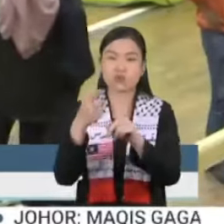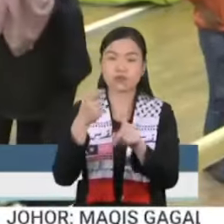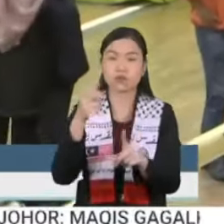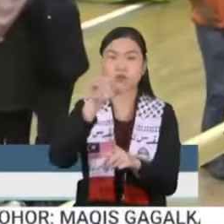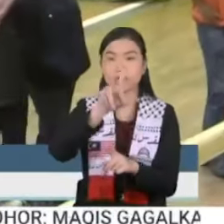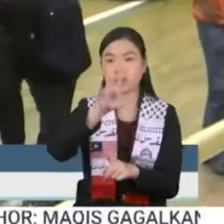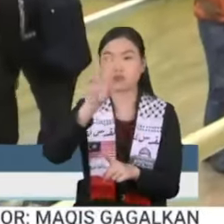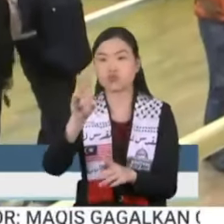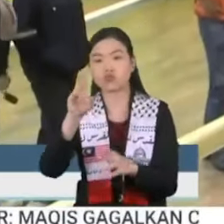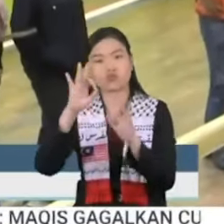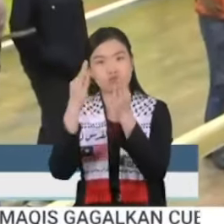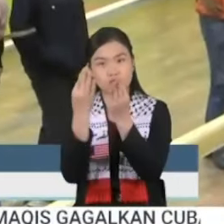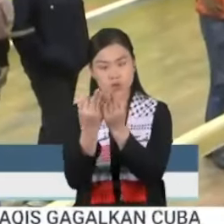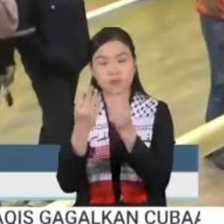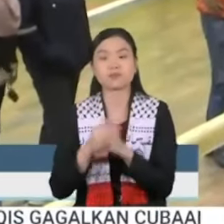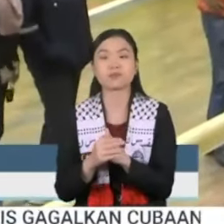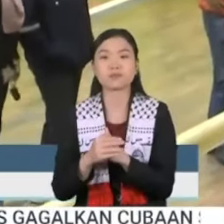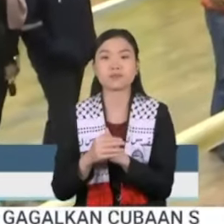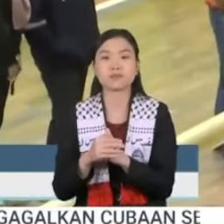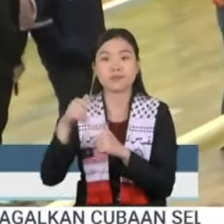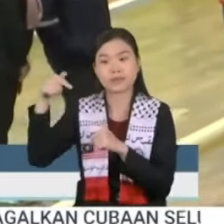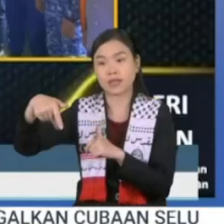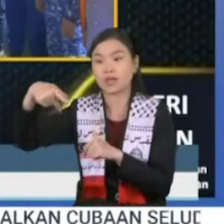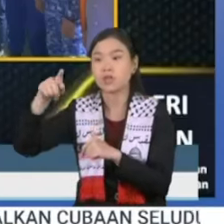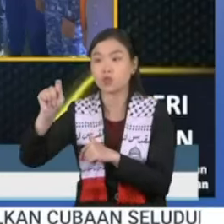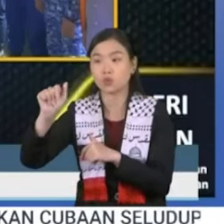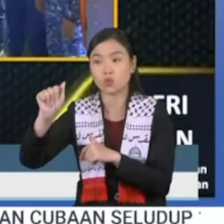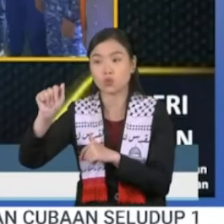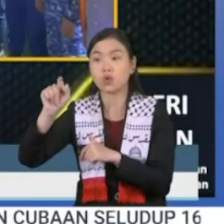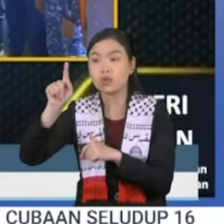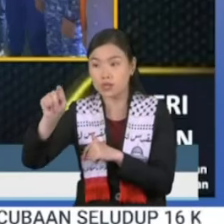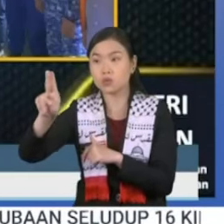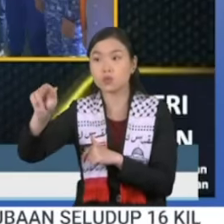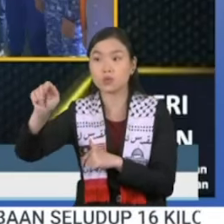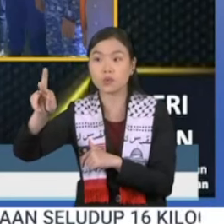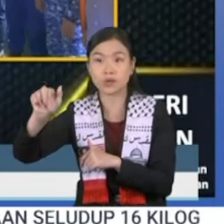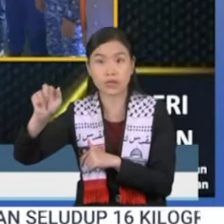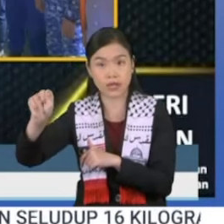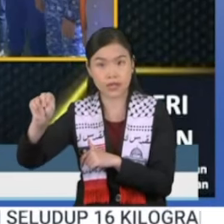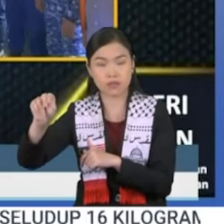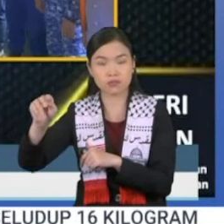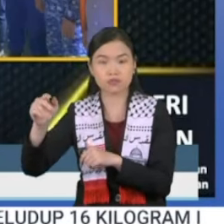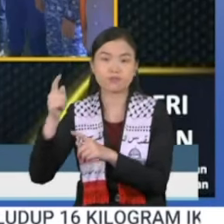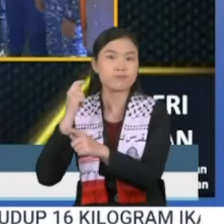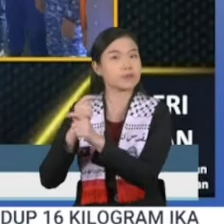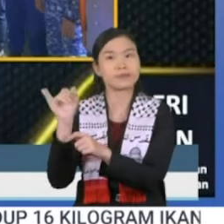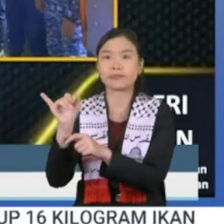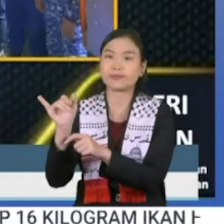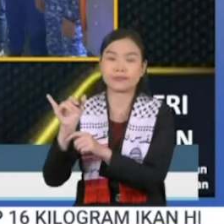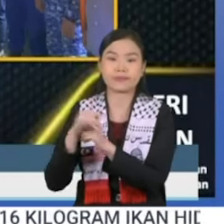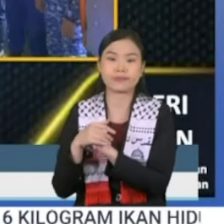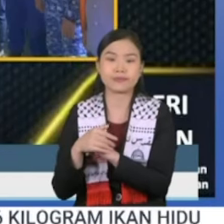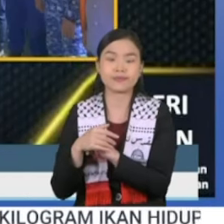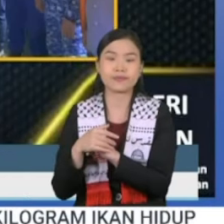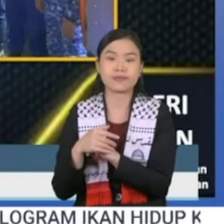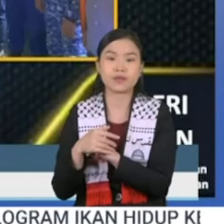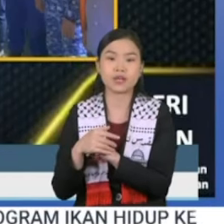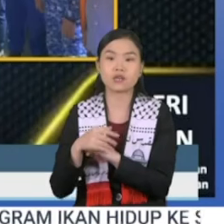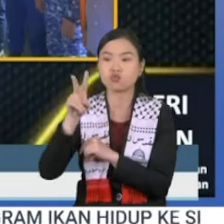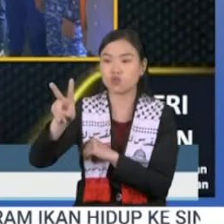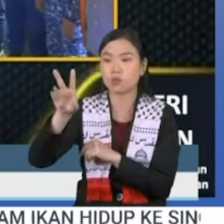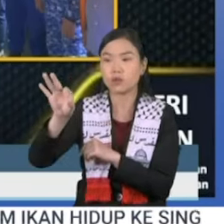KIR. Sementara bilangan penduduk di PPS Tuaran dan Daerah Kecil Tamparuli kekal. Ia masing-masing 29 orang